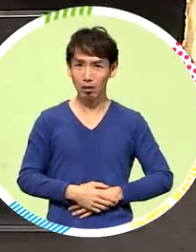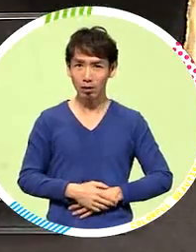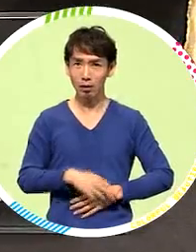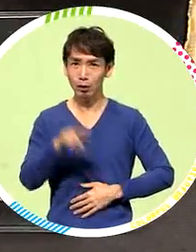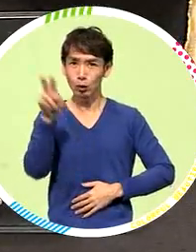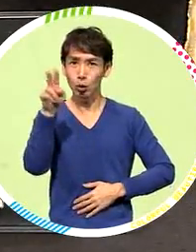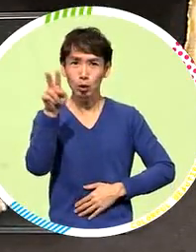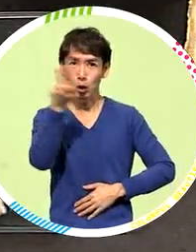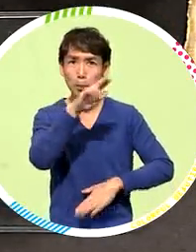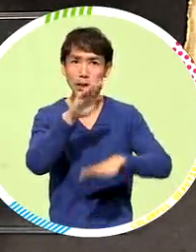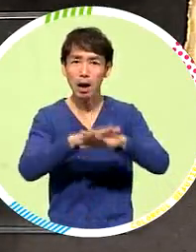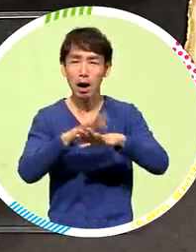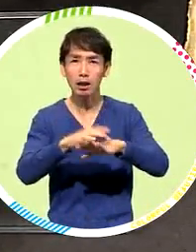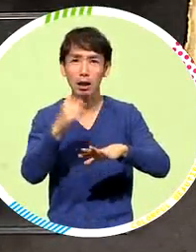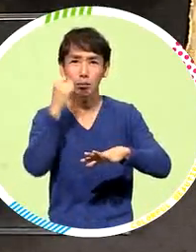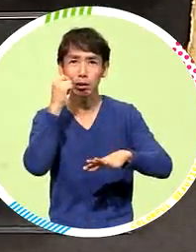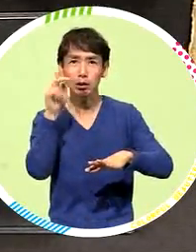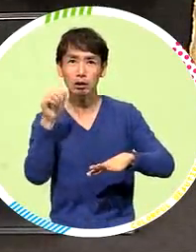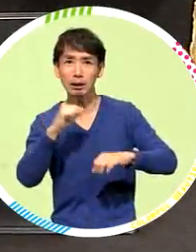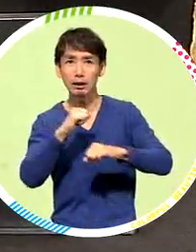にプレッシャーにこりゃみー